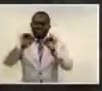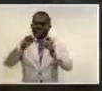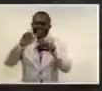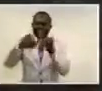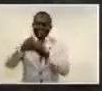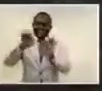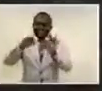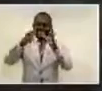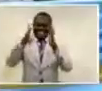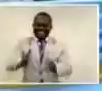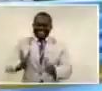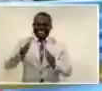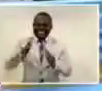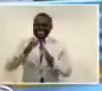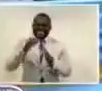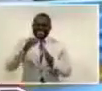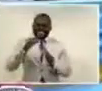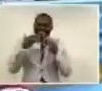peuple rwandais.